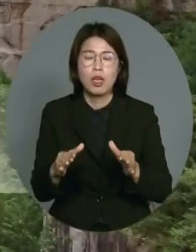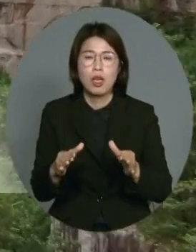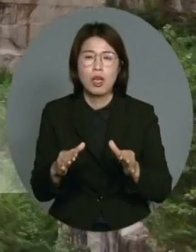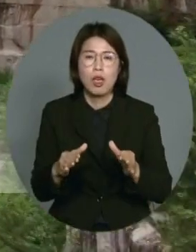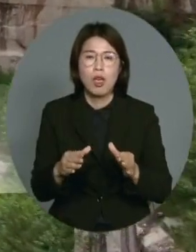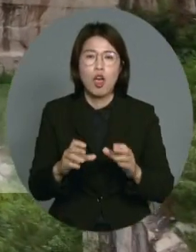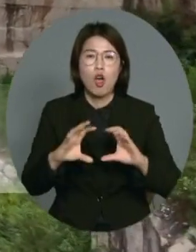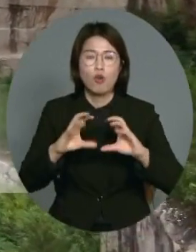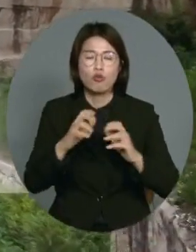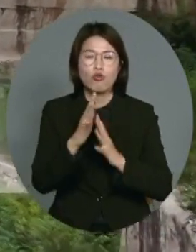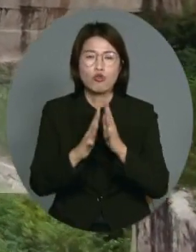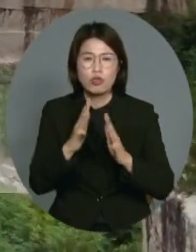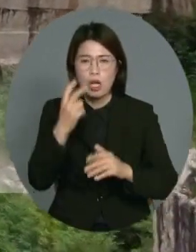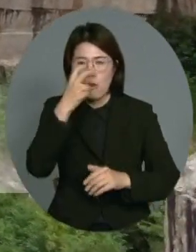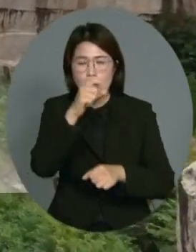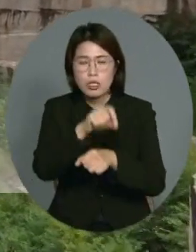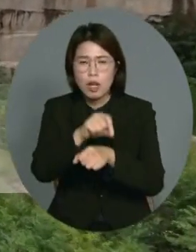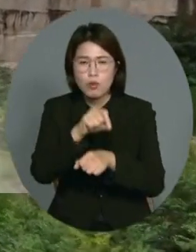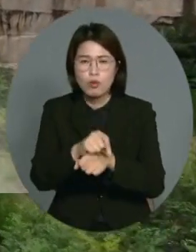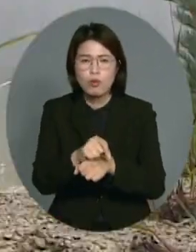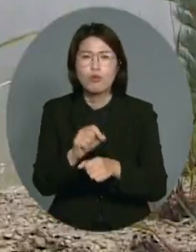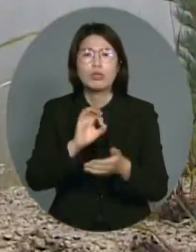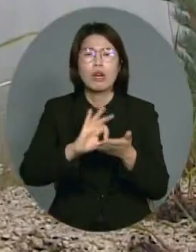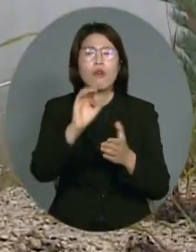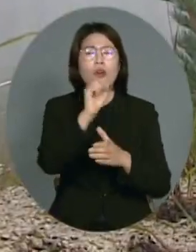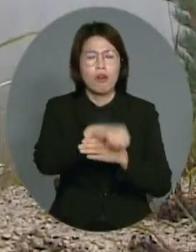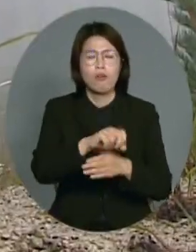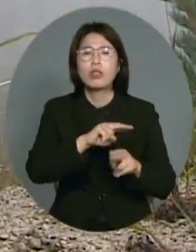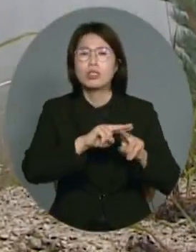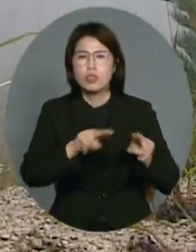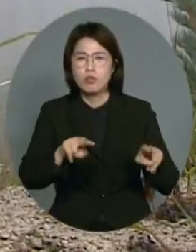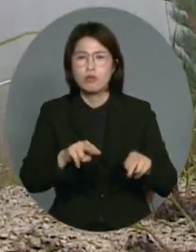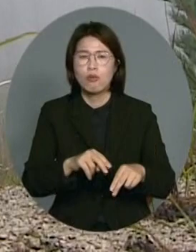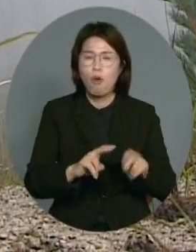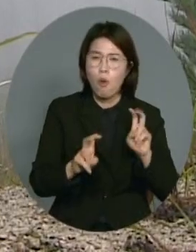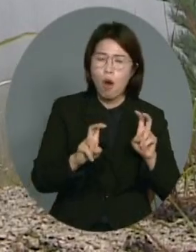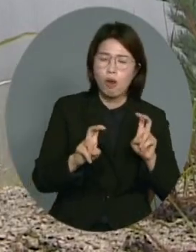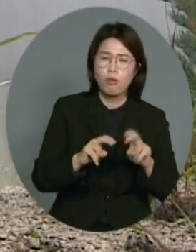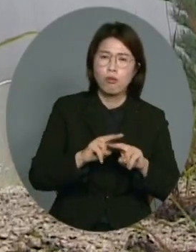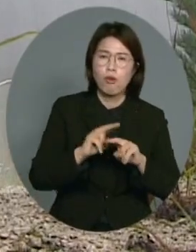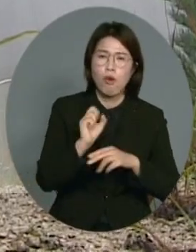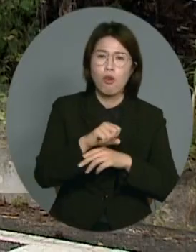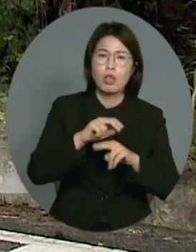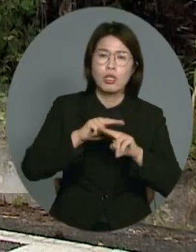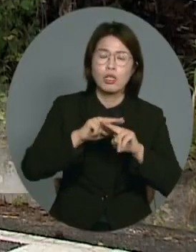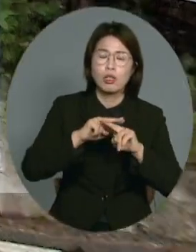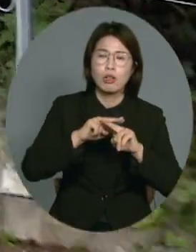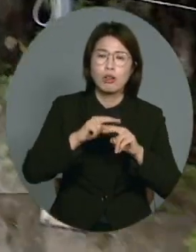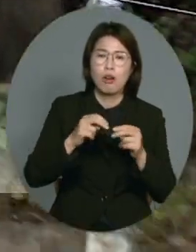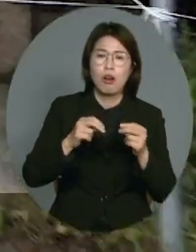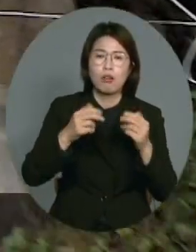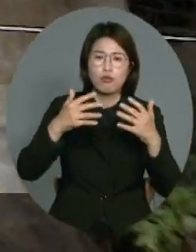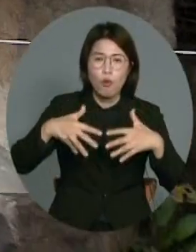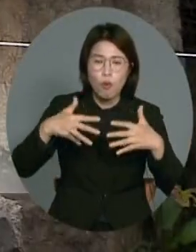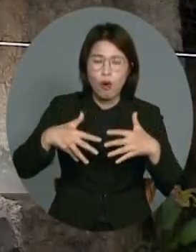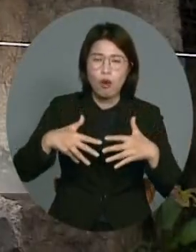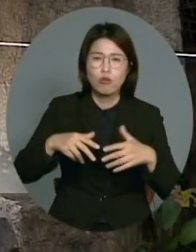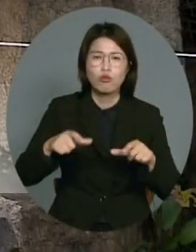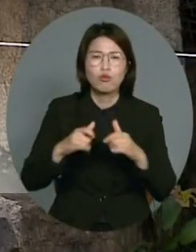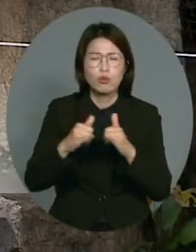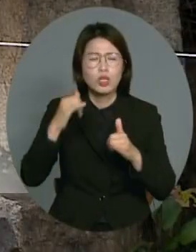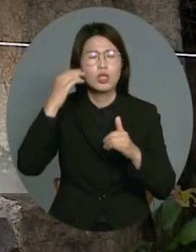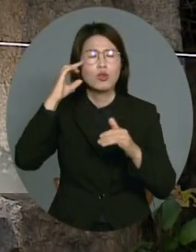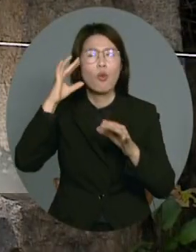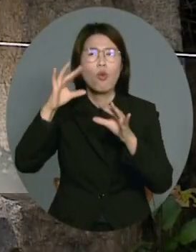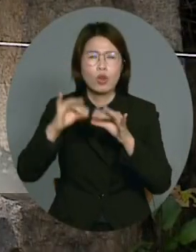국일인관리소는 국유림 사용허가를 취소했습니다 업체측이 허가 부대 조건 중 하나인 주민 동위절차를 충분하게